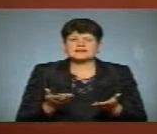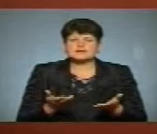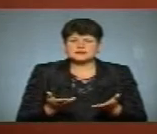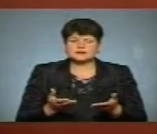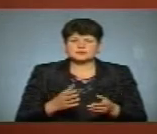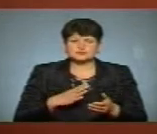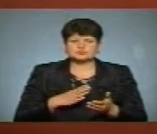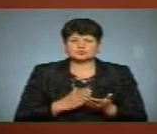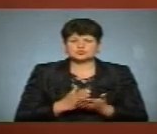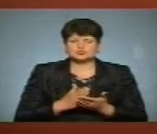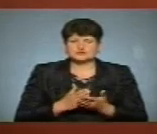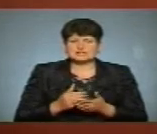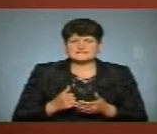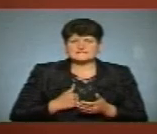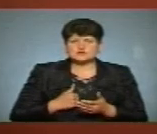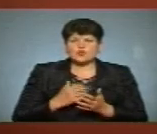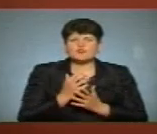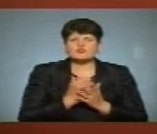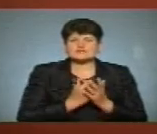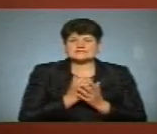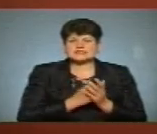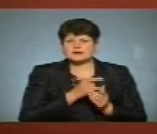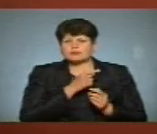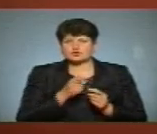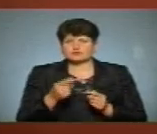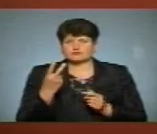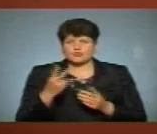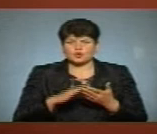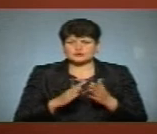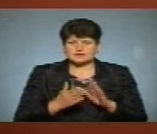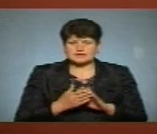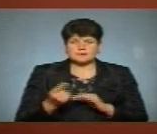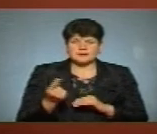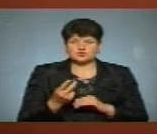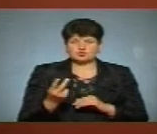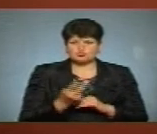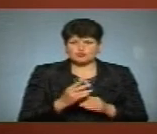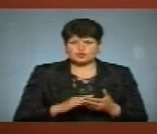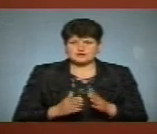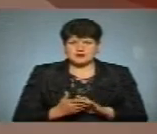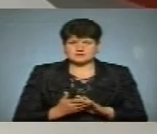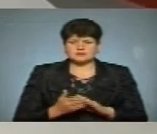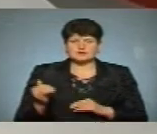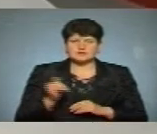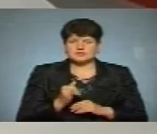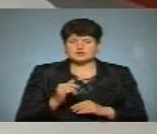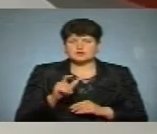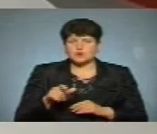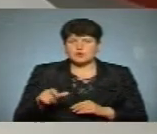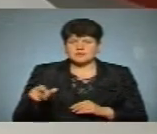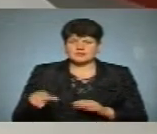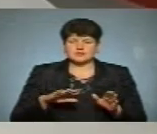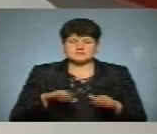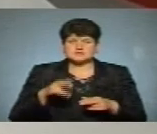пройшли службу у військовому резерві протягом двох контрактів, першого, другого контракту, і громадяни, які